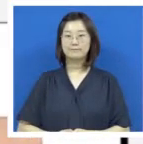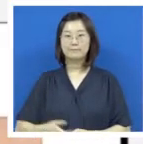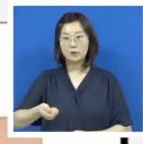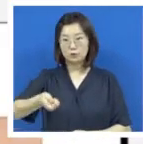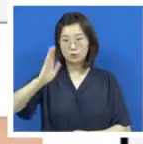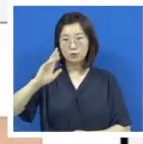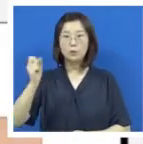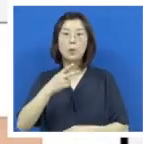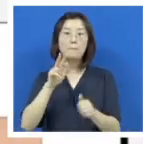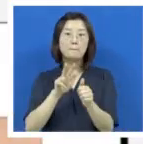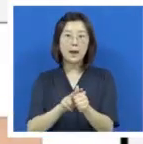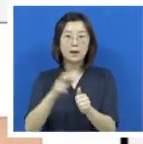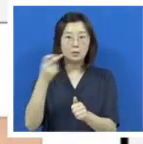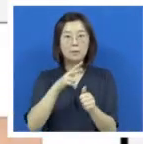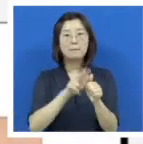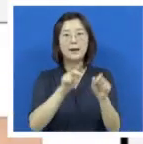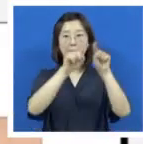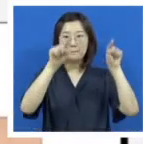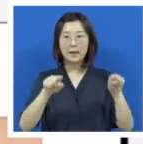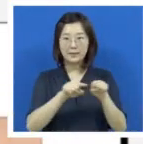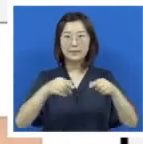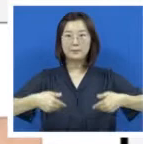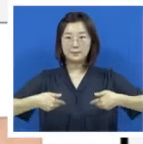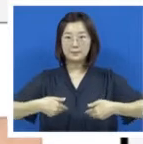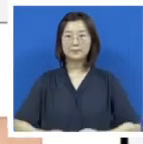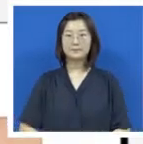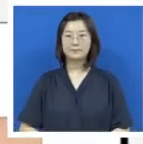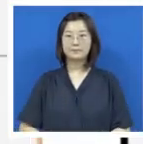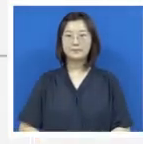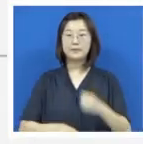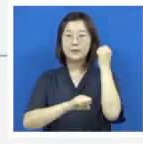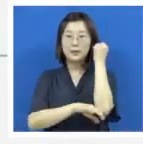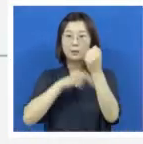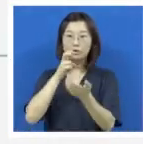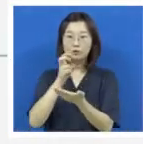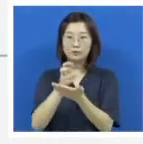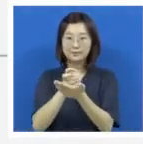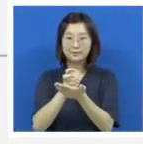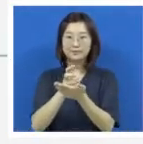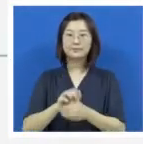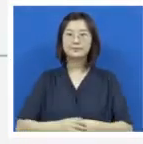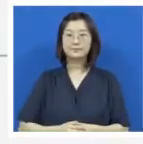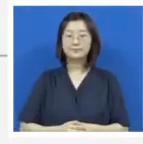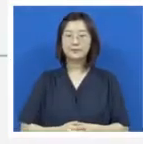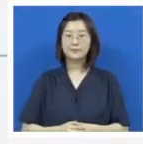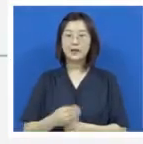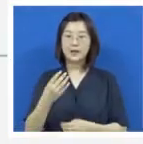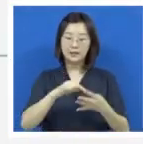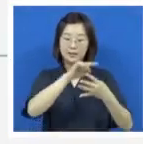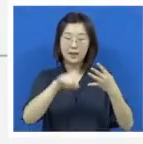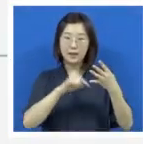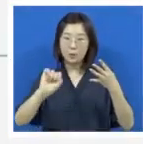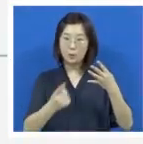준비물 에는 opera 법한 이 있습니다 음료 리지 본지 추 앱의